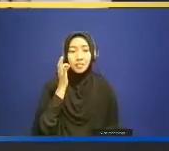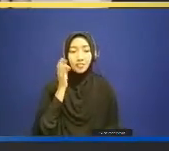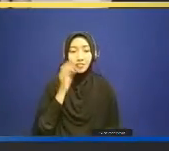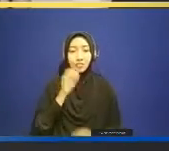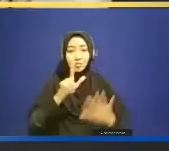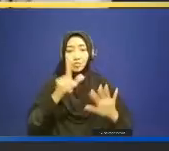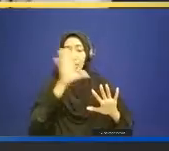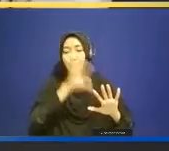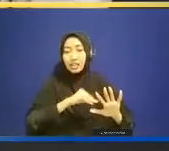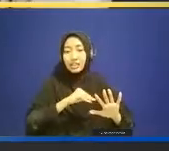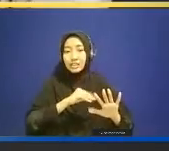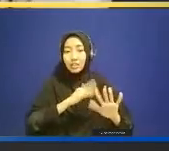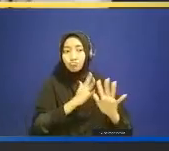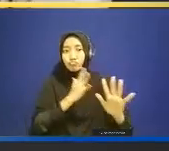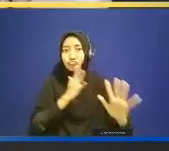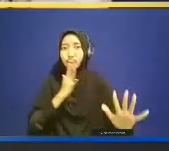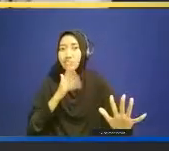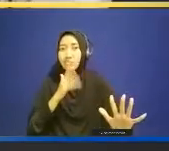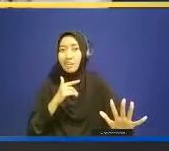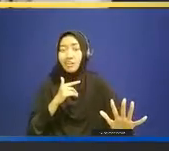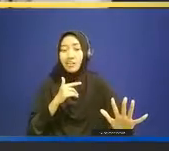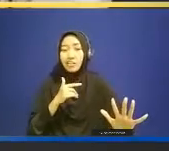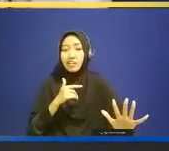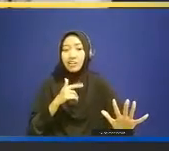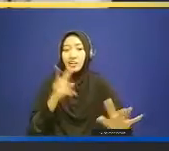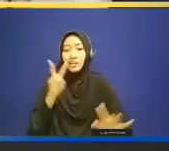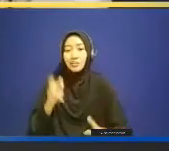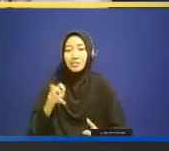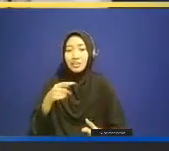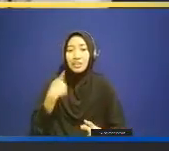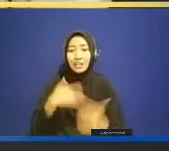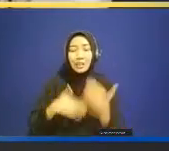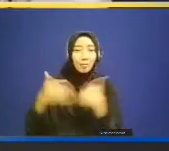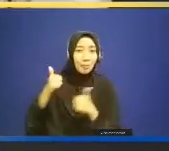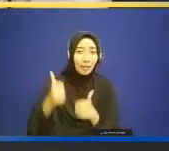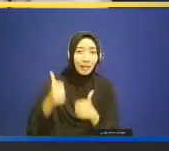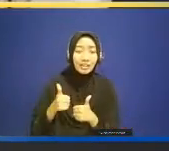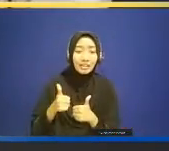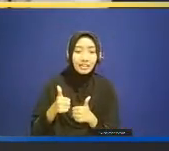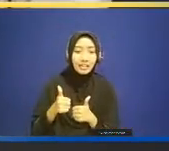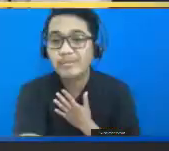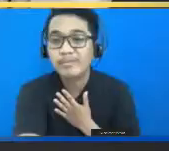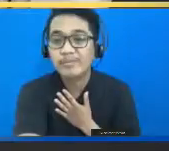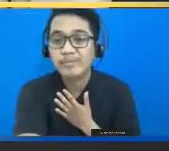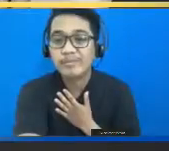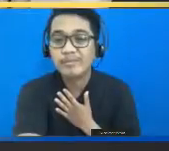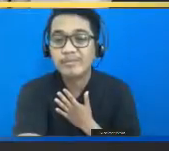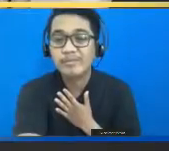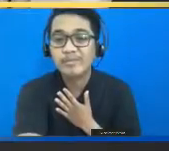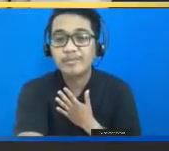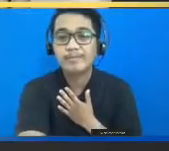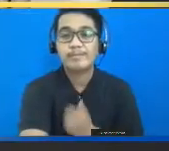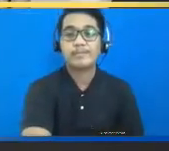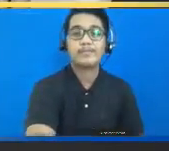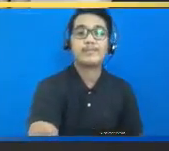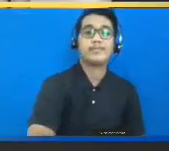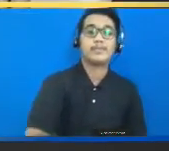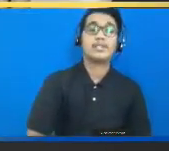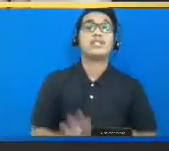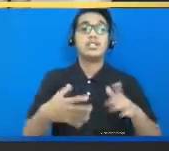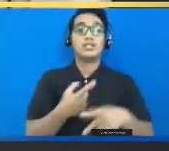tujuh hari apa antriannya tapi sekarang Harusnya infrastrukturnya kita jauh lebih baik bikin-bikin the website for